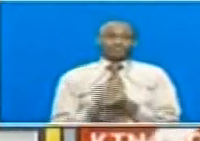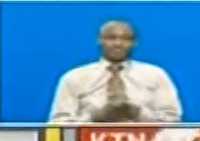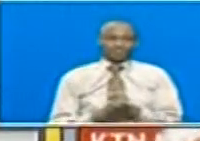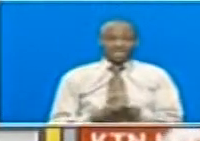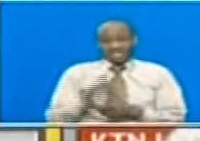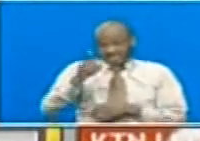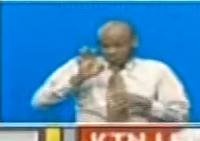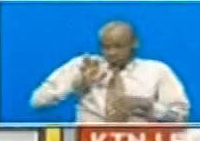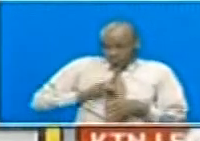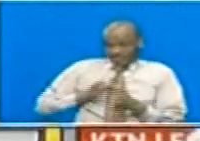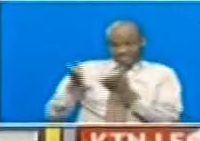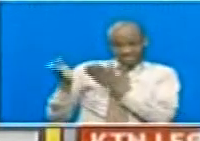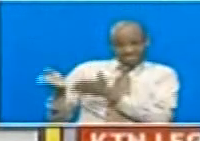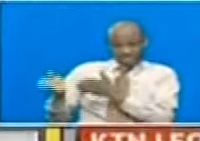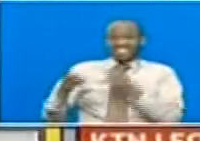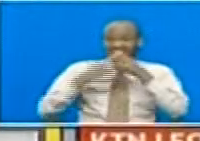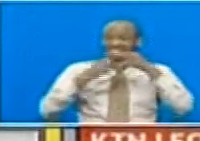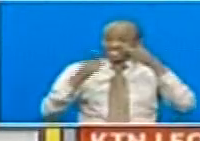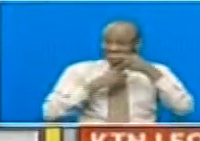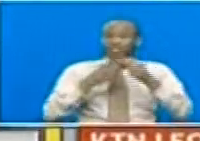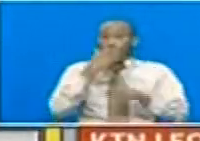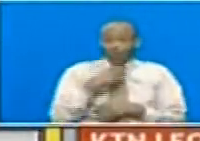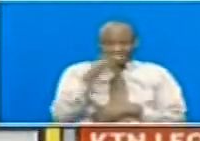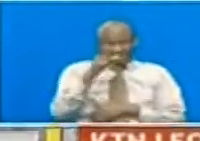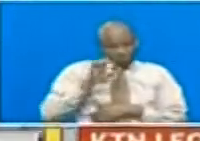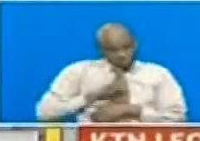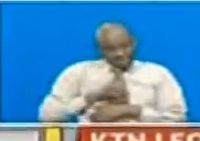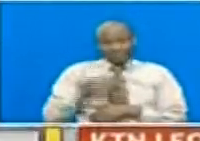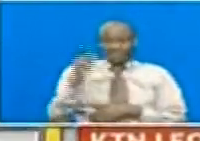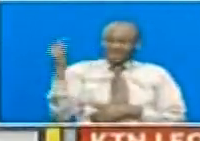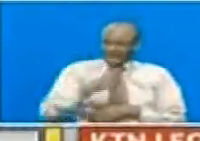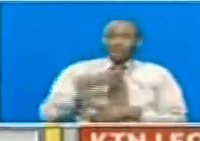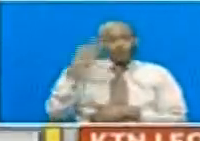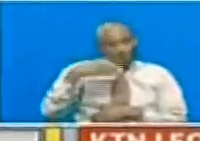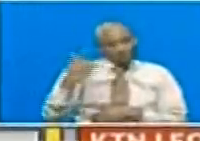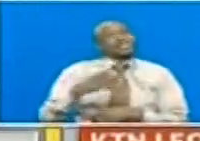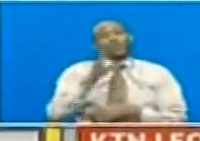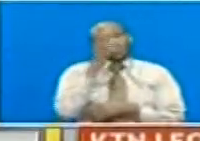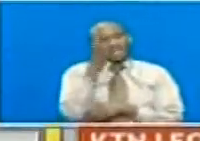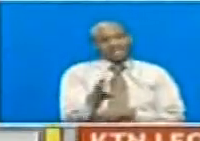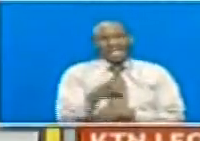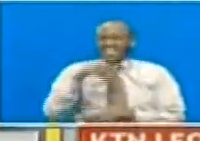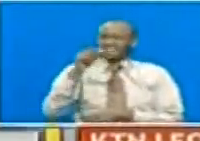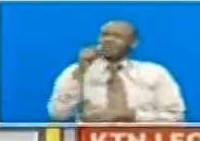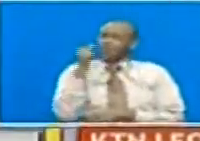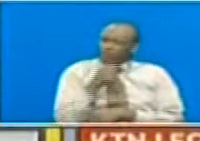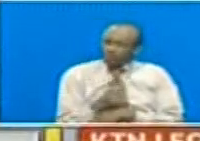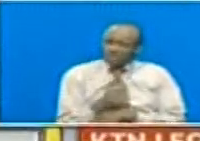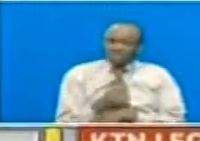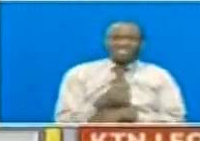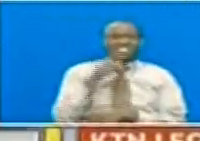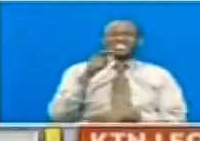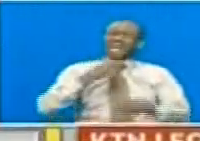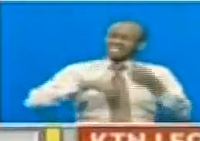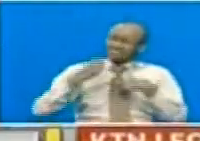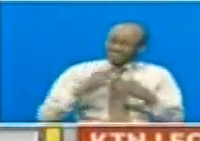Penina Abuya mwenye umri wa miaka 79 ni mmoja wa wanawake ambao huja hapa kuchota maji. Kutokana na umri wake mkubwa, shughuli hii